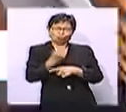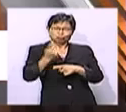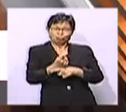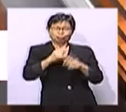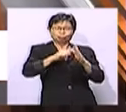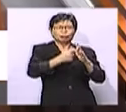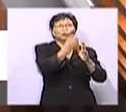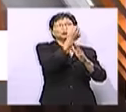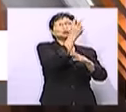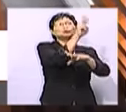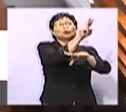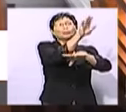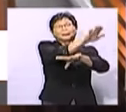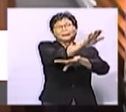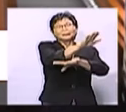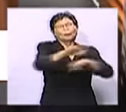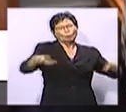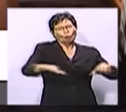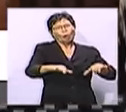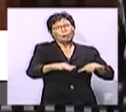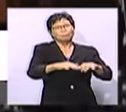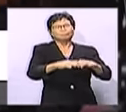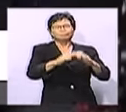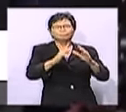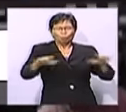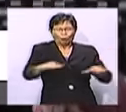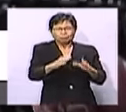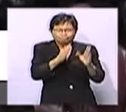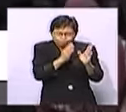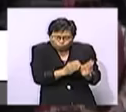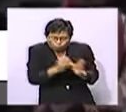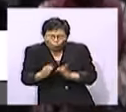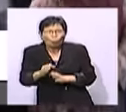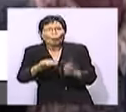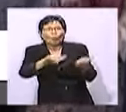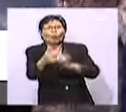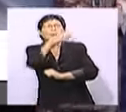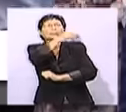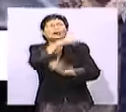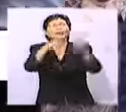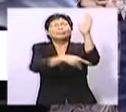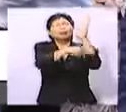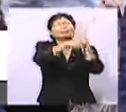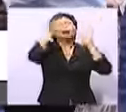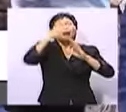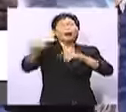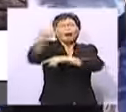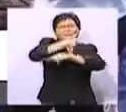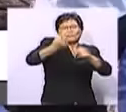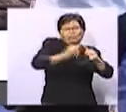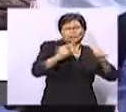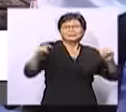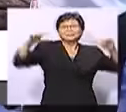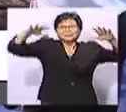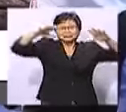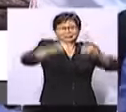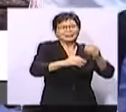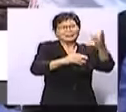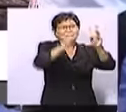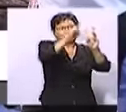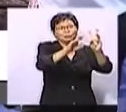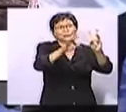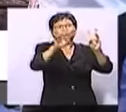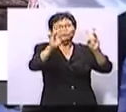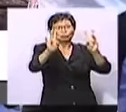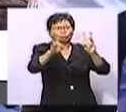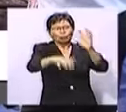bermula jam 2 petang dilaksana dengan penuh tertib oleh pegawai Parlimen Malaysia. Hari pertama sidang pada 16 Julai akan